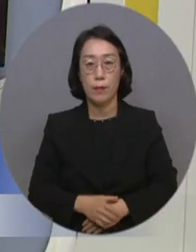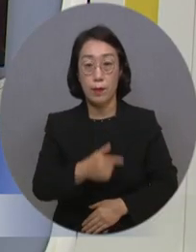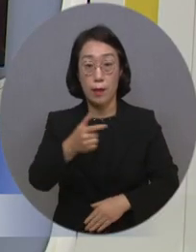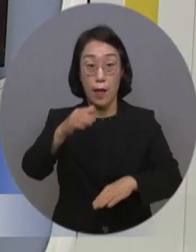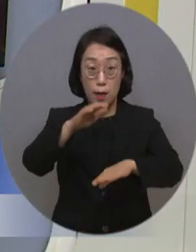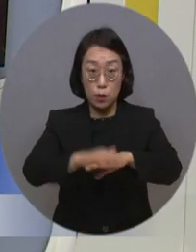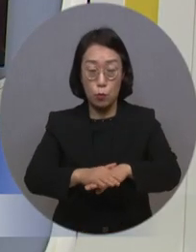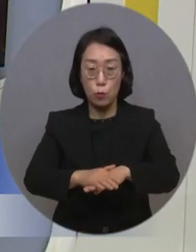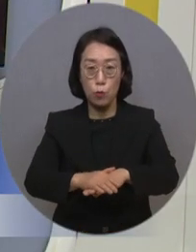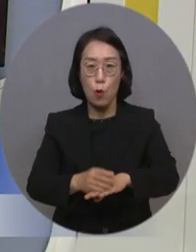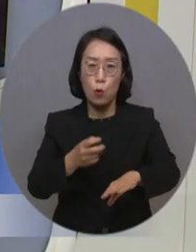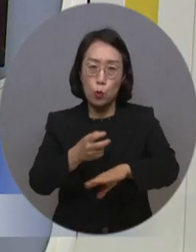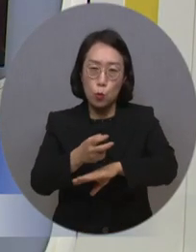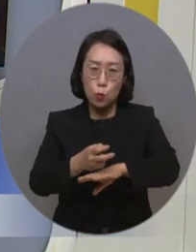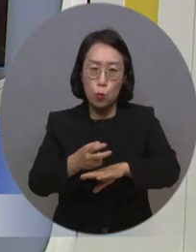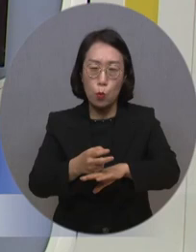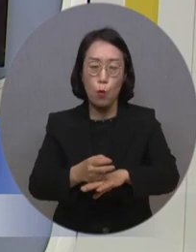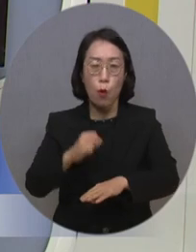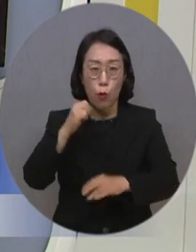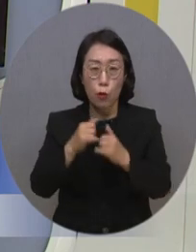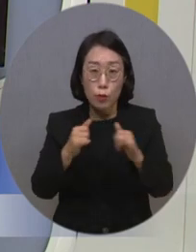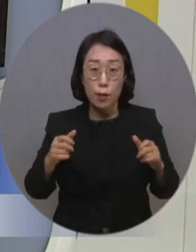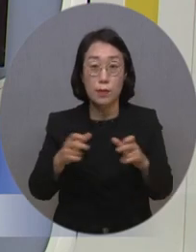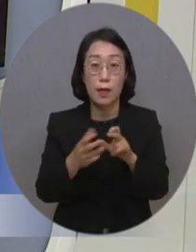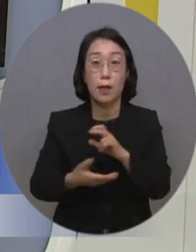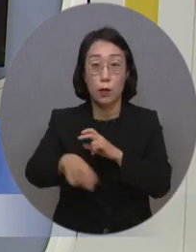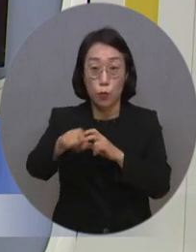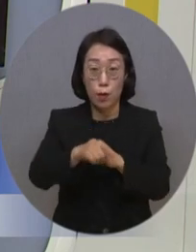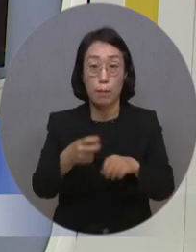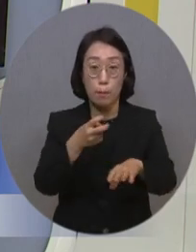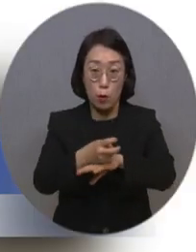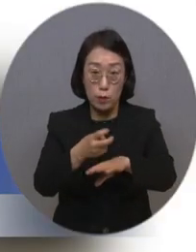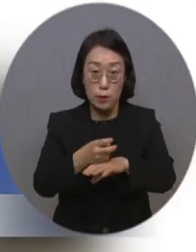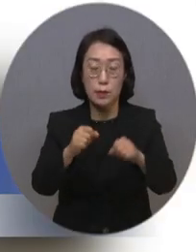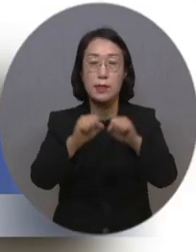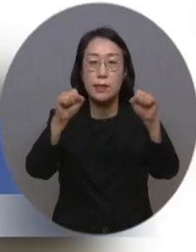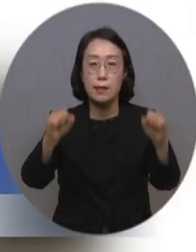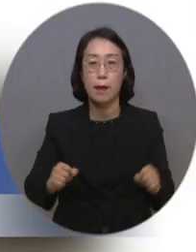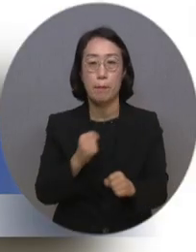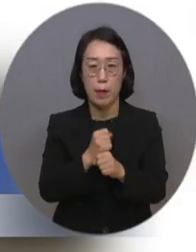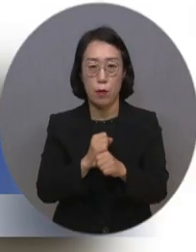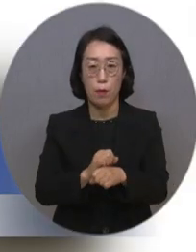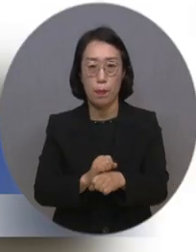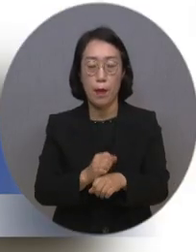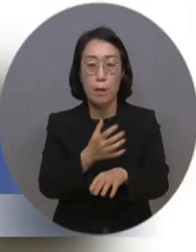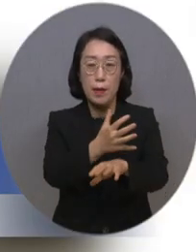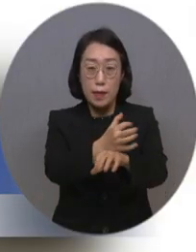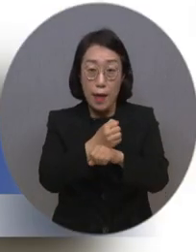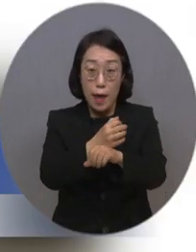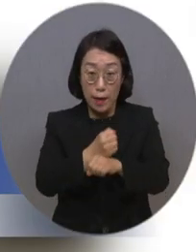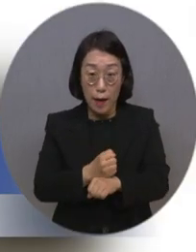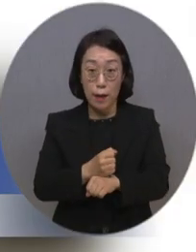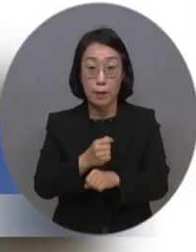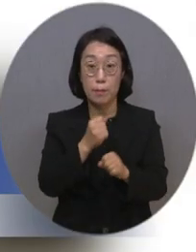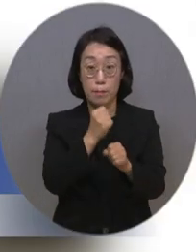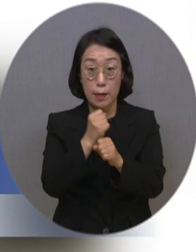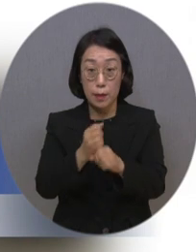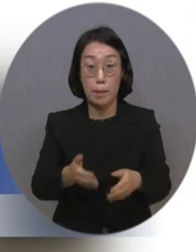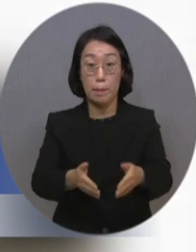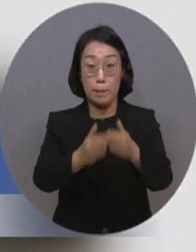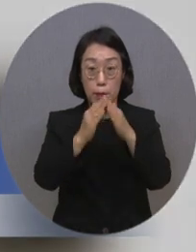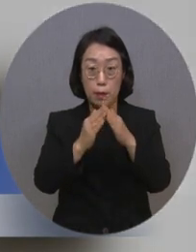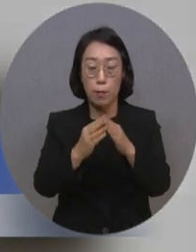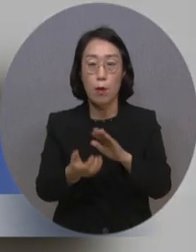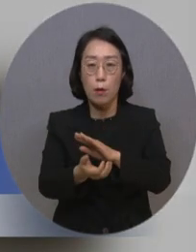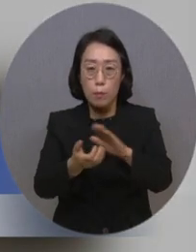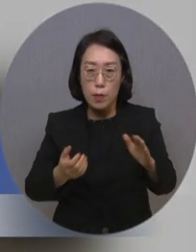대전시가 교통약자를 위한 저상버스 예약 시스템을 구축하기로 했습니다. 대전시는 예약 시스템이 구축되면 교통약자는